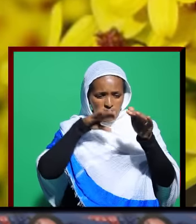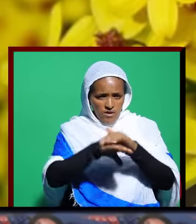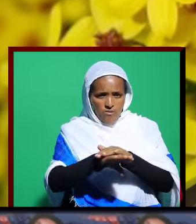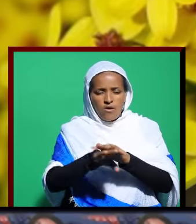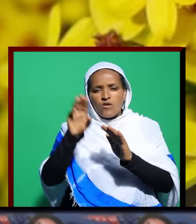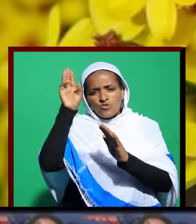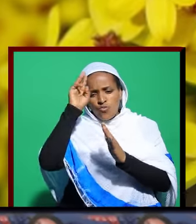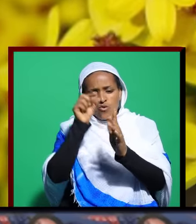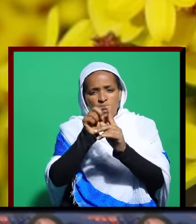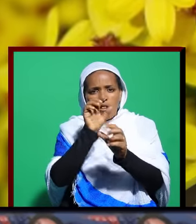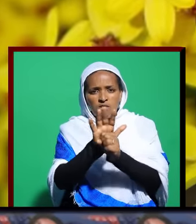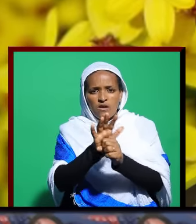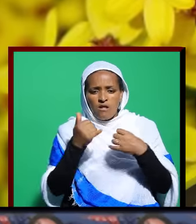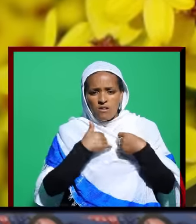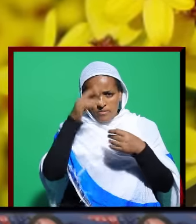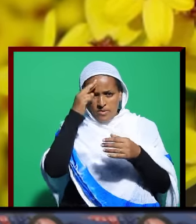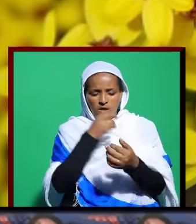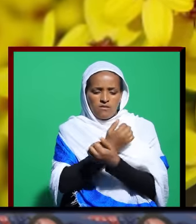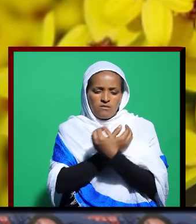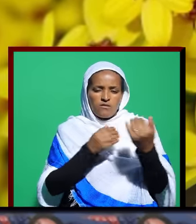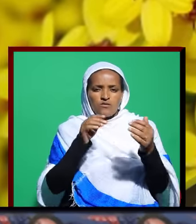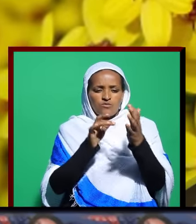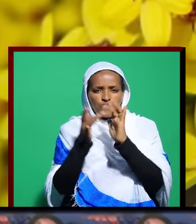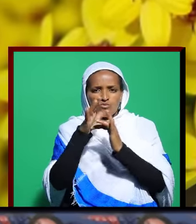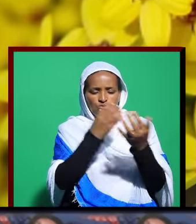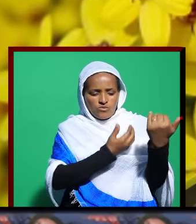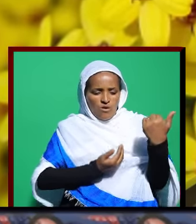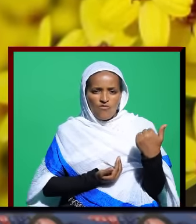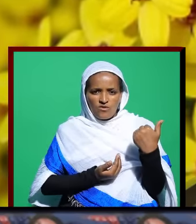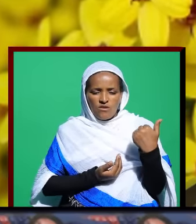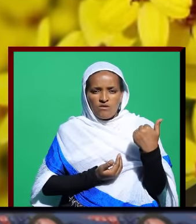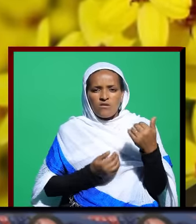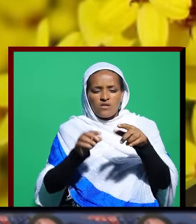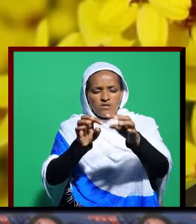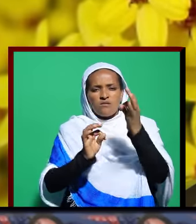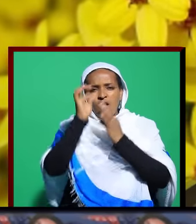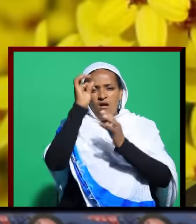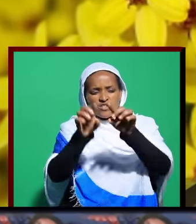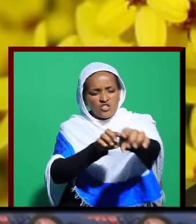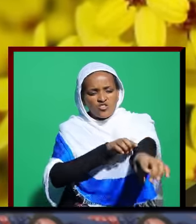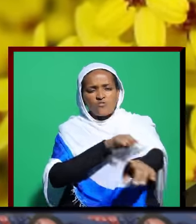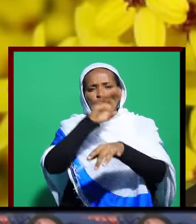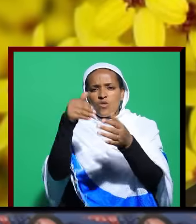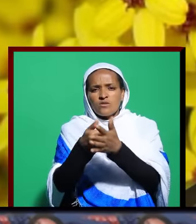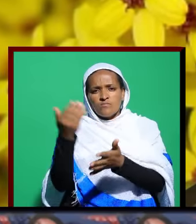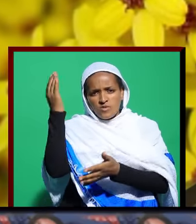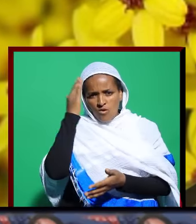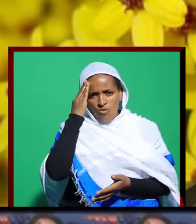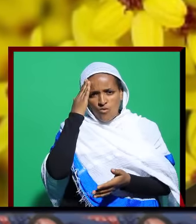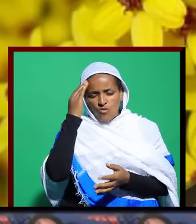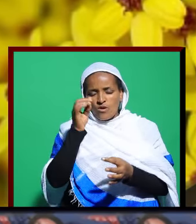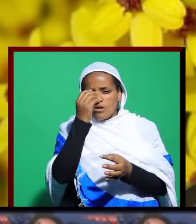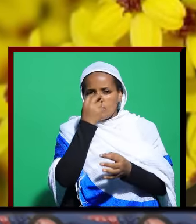ሲገባ ስምዖን ቃል ኪዳን ስለነበረው ታቅፎታል ክርስቶስን። ታሪኩ ረጅም ነው። ሁላችንም